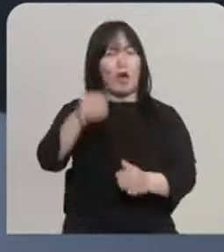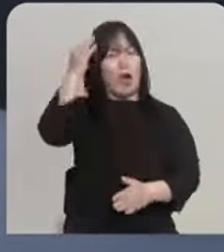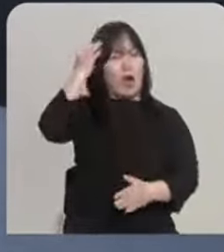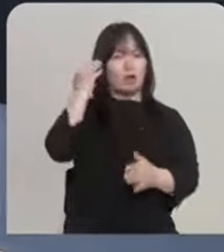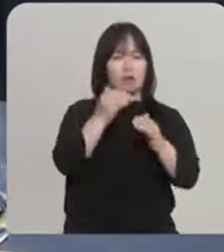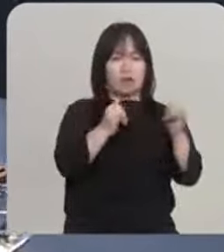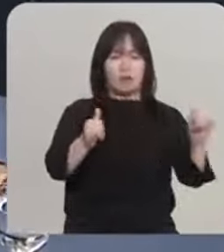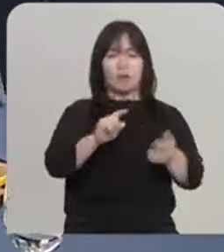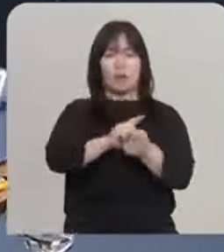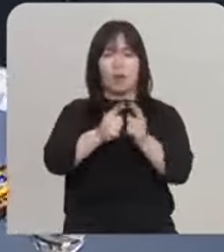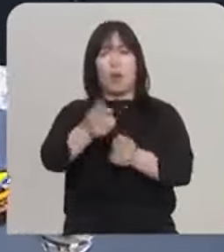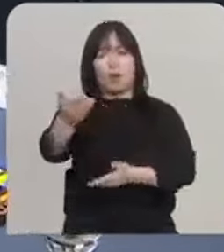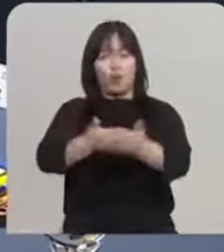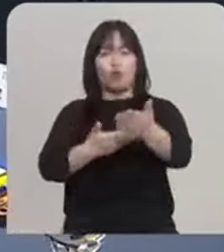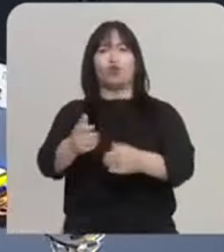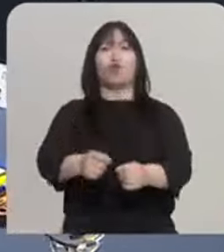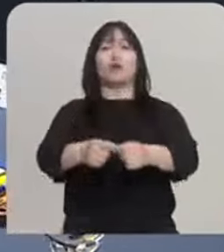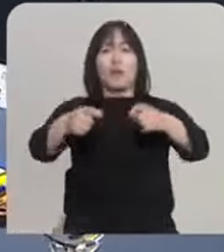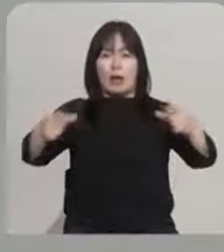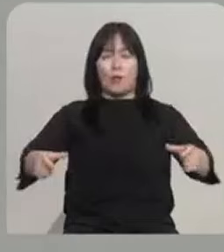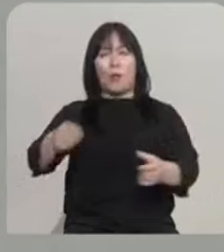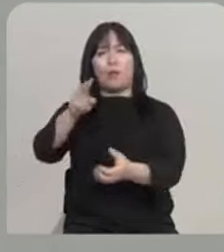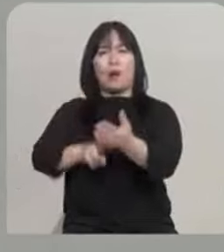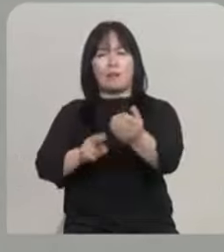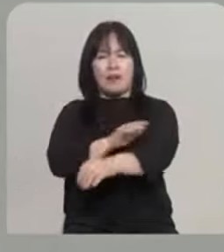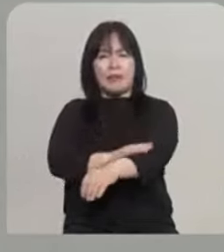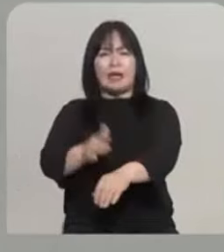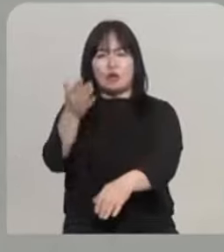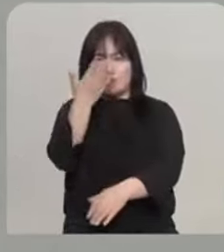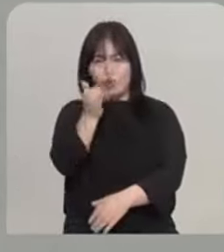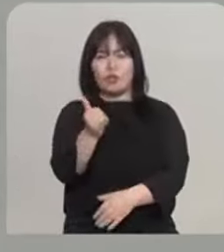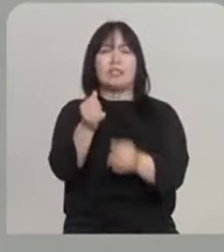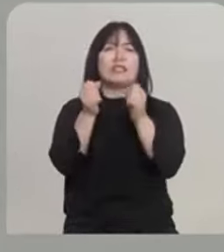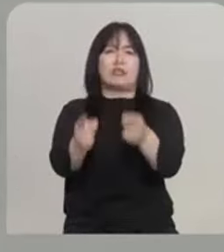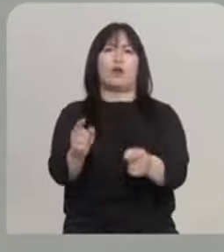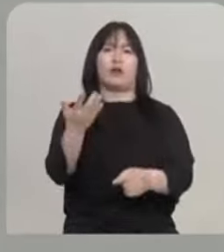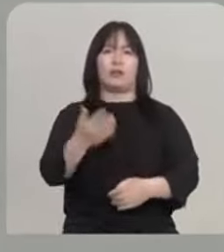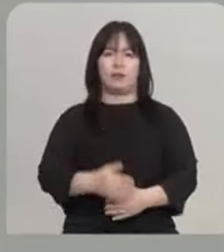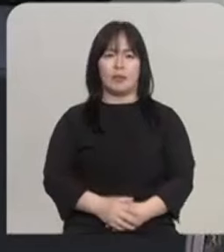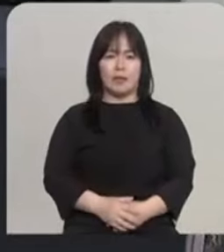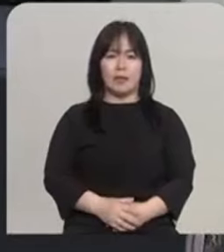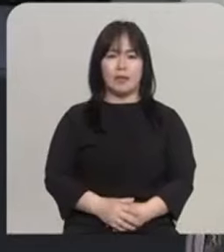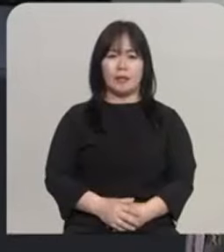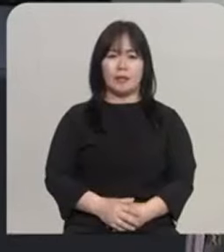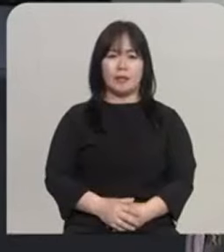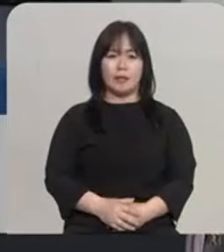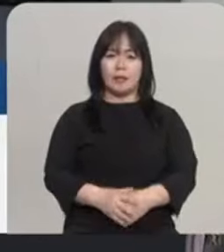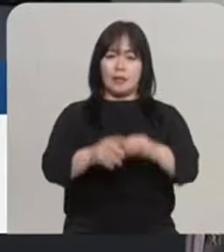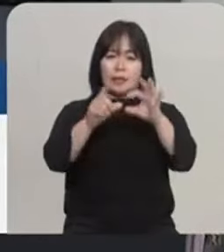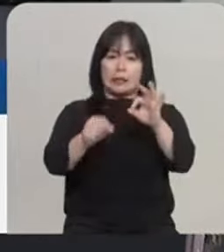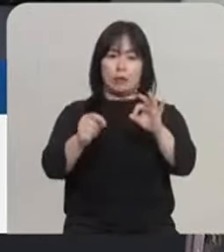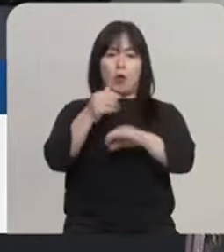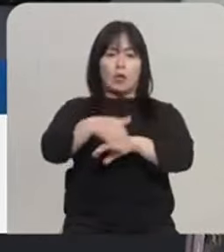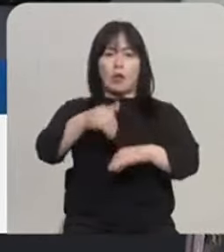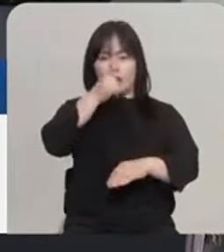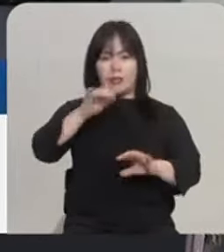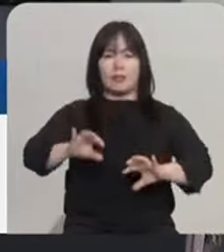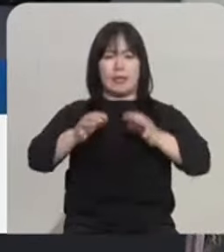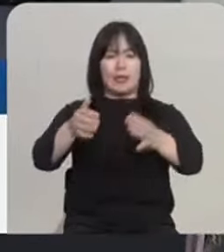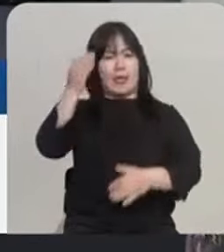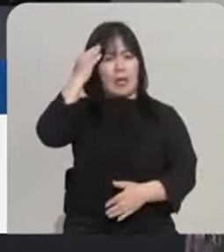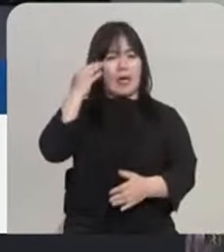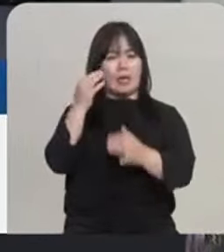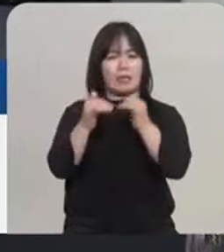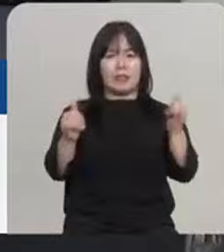한인사회와 교를 확대하고 팔로를 구축하는 기회이기 때문입니다 10월달에 열릴 세계 한인 비스